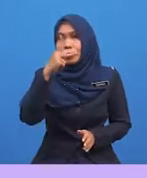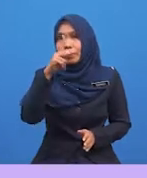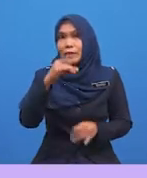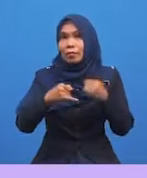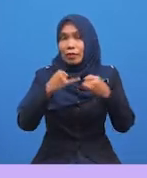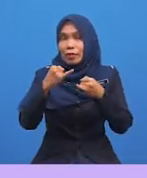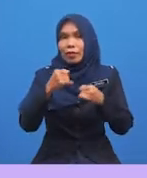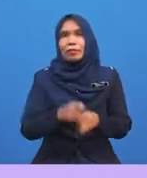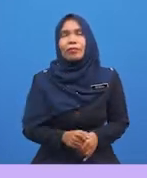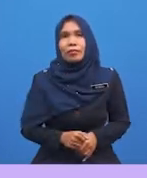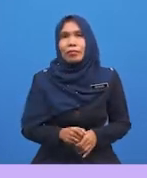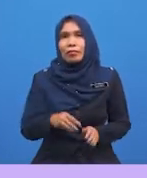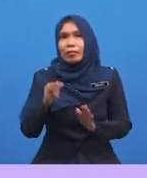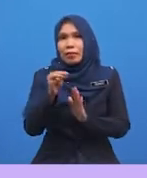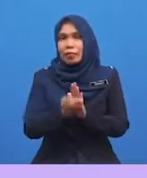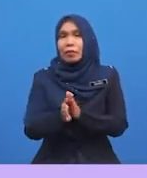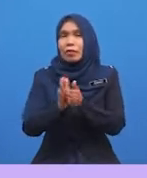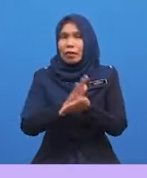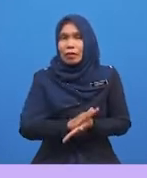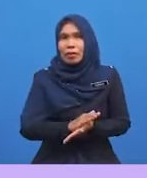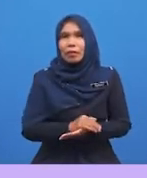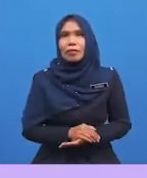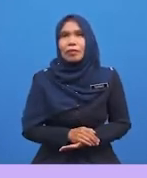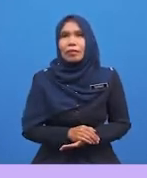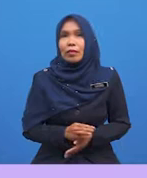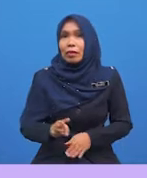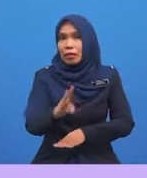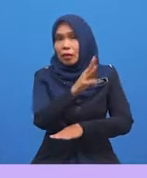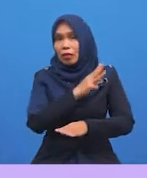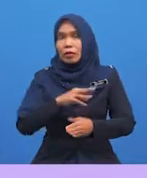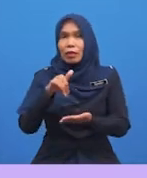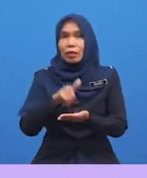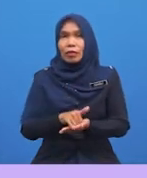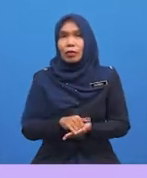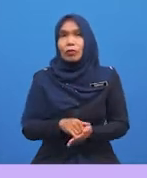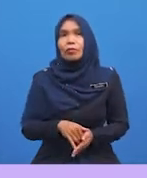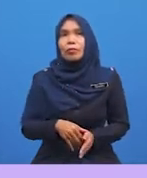menyebabkan kawasan tersebut berpenduduk padat.